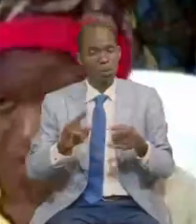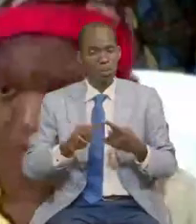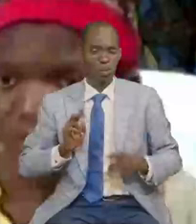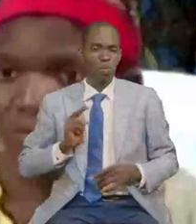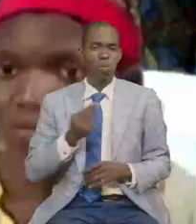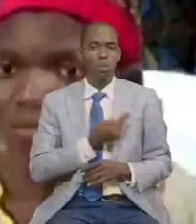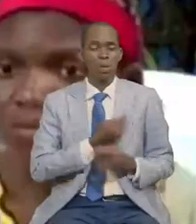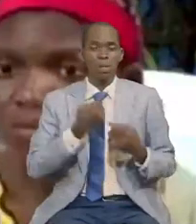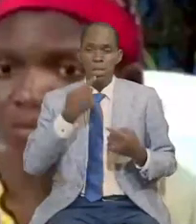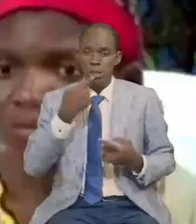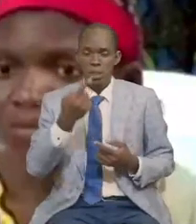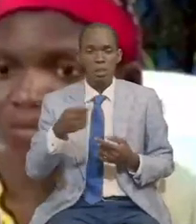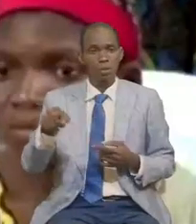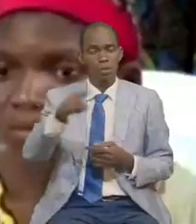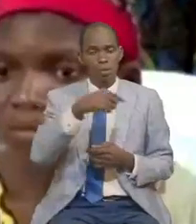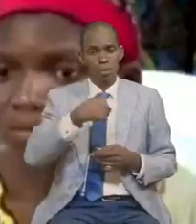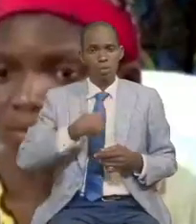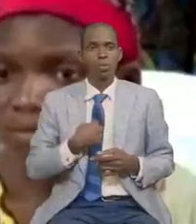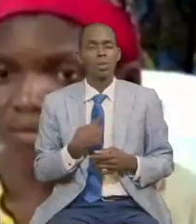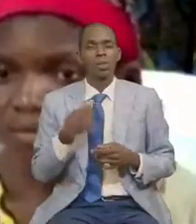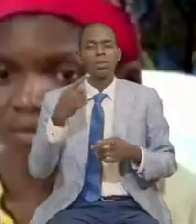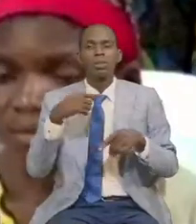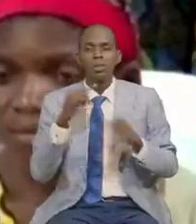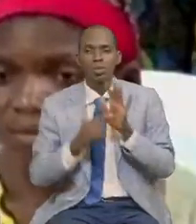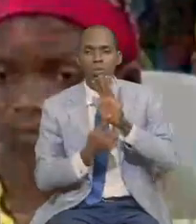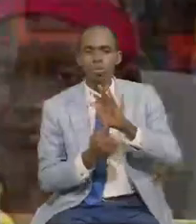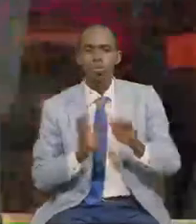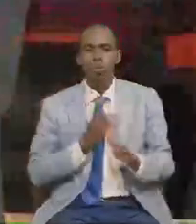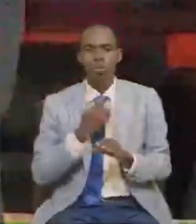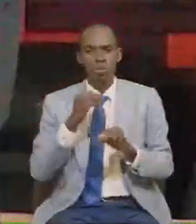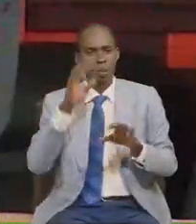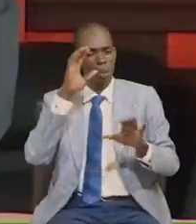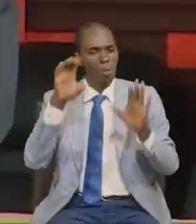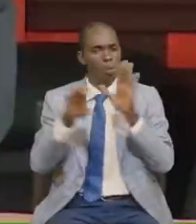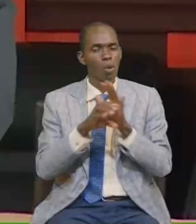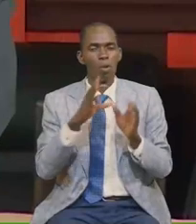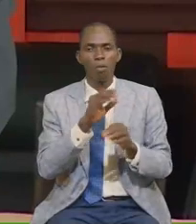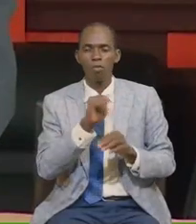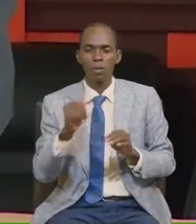Et il nous dépeint le portrait, le modèle.